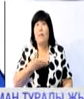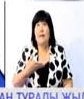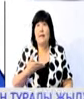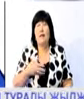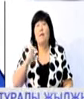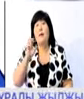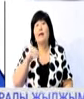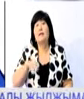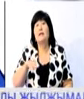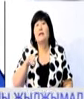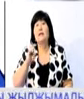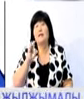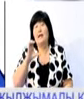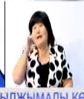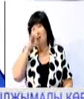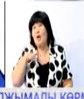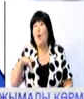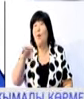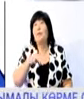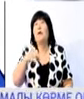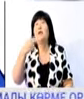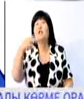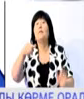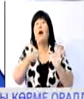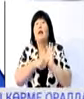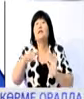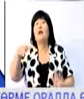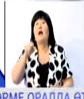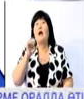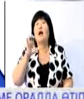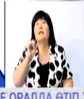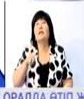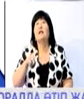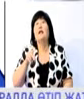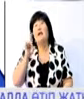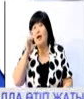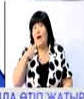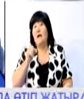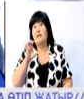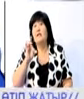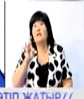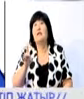Біздің Батыс Қазақстан облысында 21-ші ғасырдың басында, 2000-ші жылдың бастарында